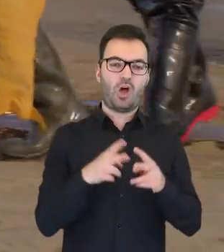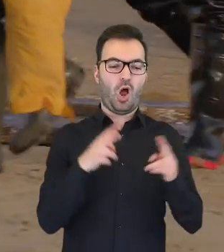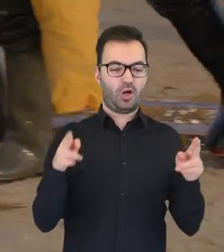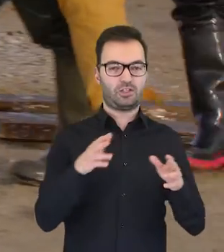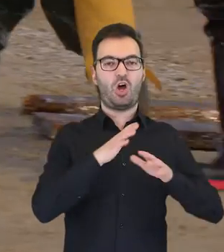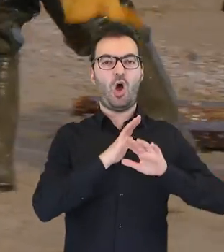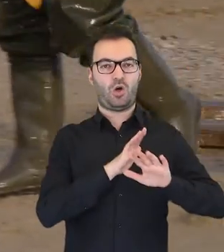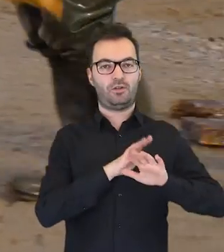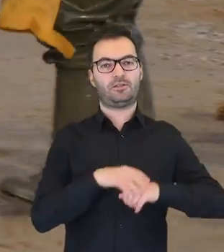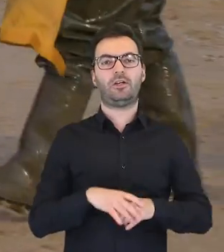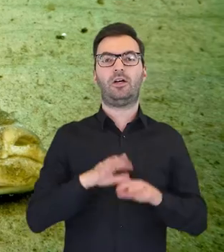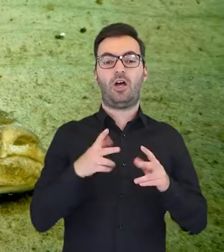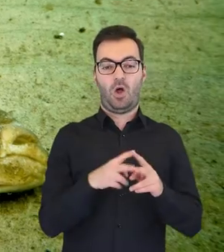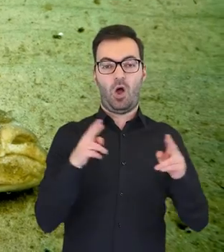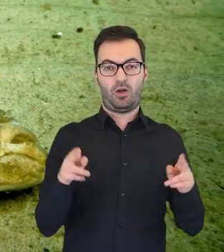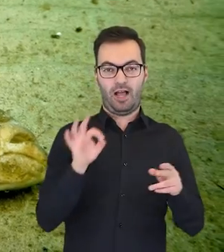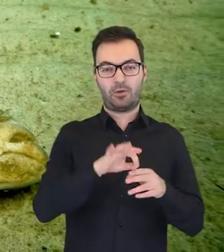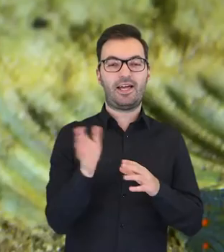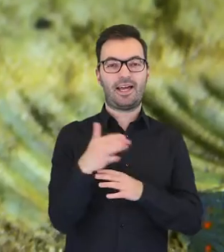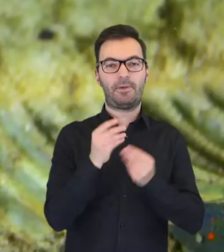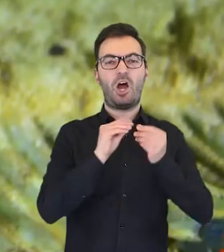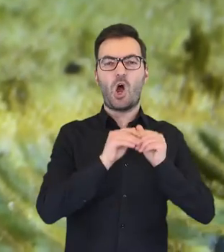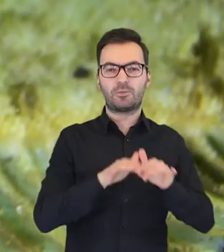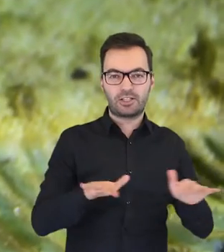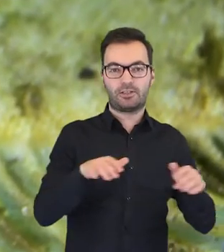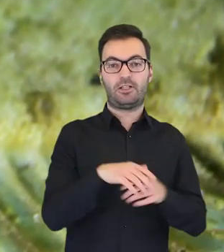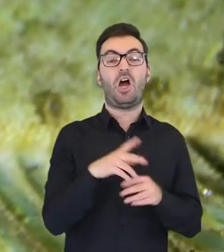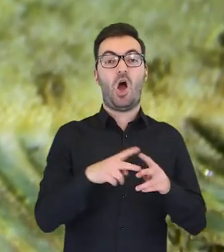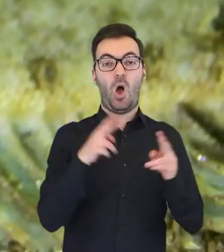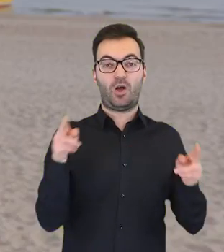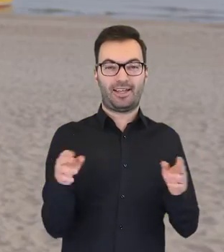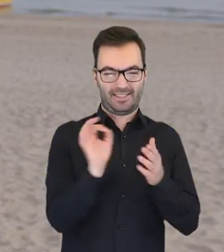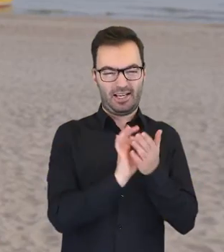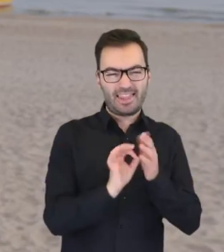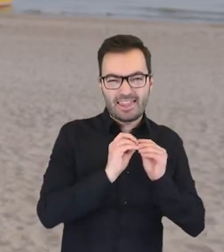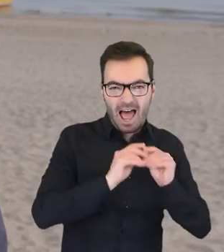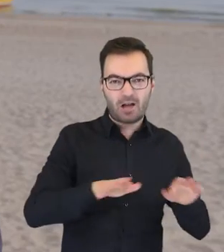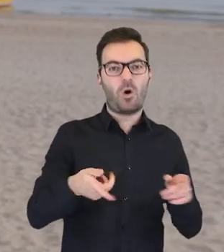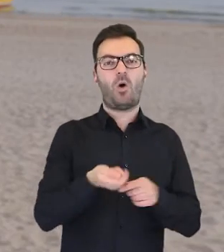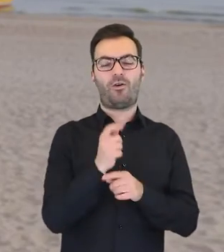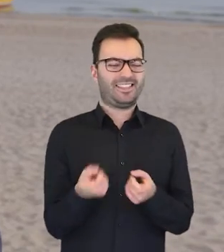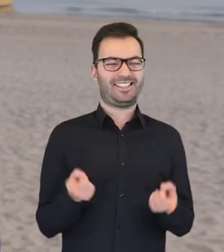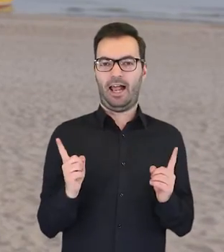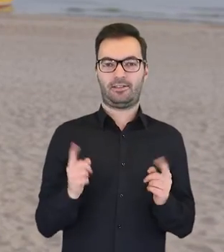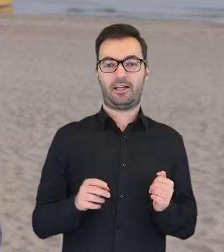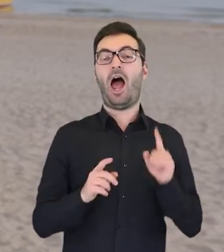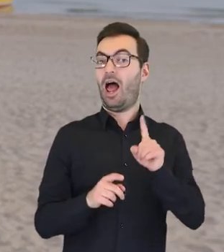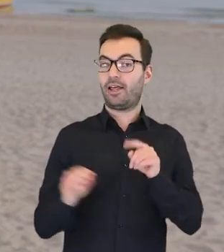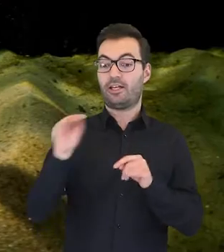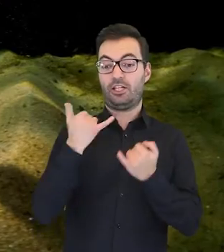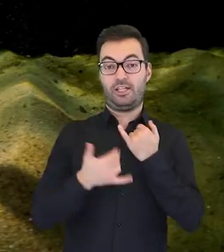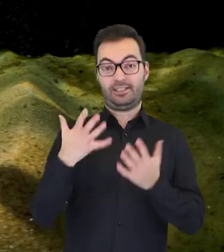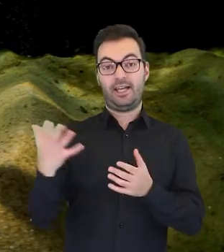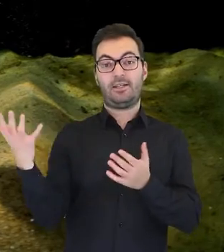w których nacisk jest położony na okres, w którym ryby podchodzą do tarła. Czyli w okresie tarła, kiedy one się rozmnażają, łowić ich nie wolno. Z drugiej